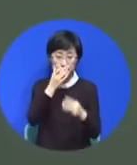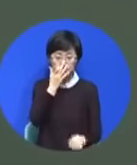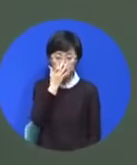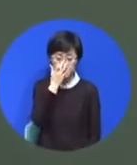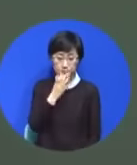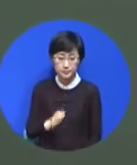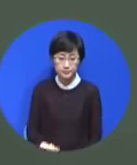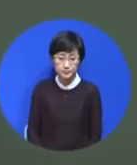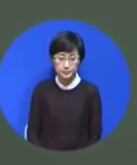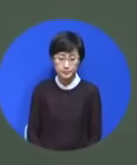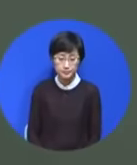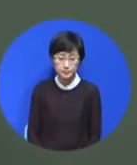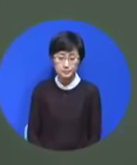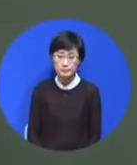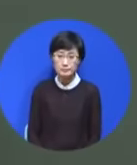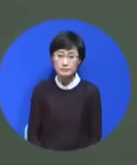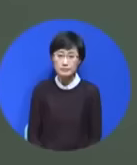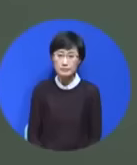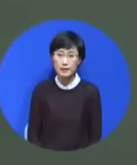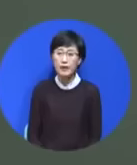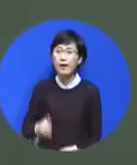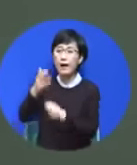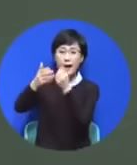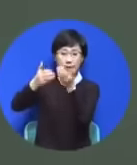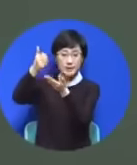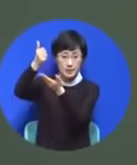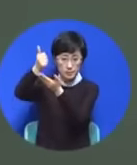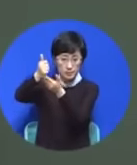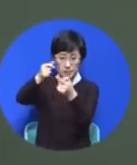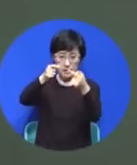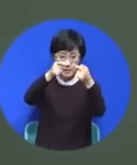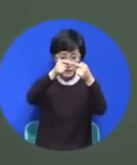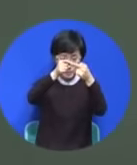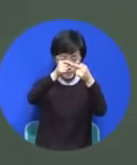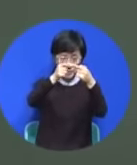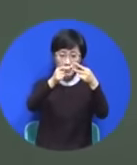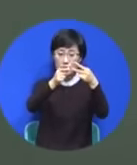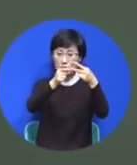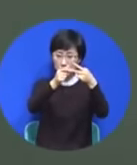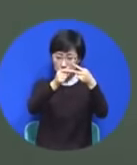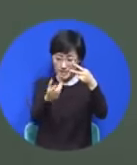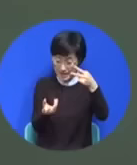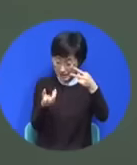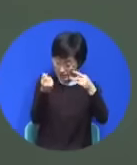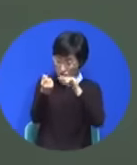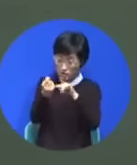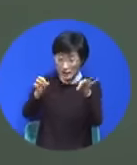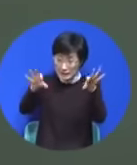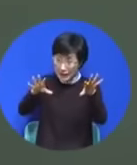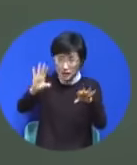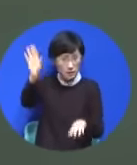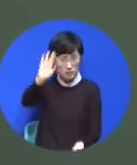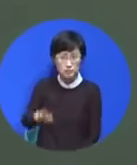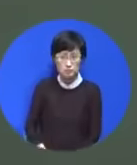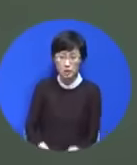자 하나님께서는이 축복을 지속하기를 원하십니다